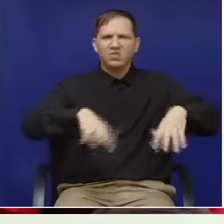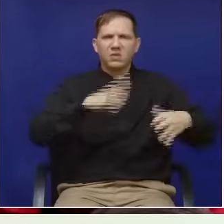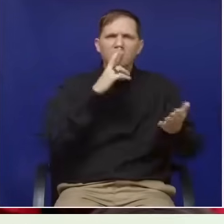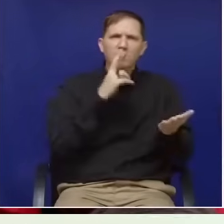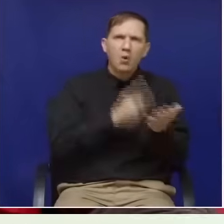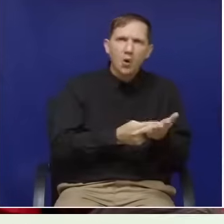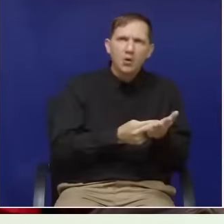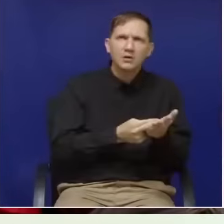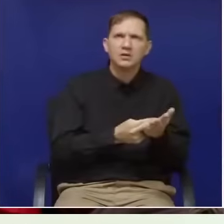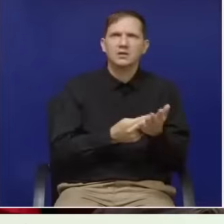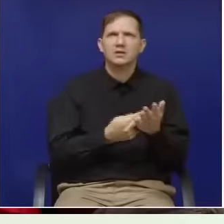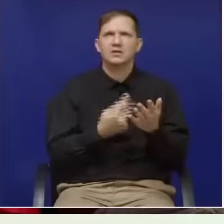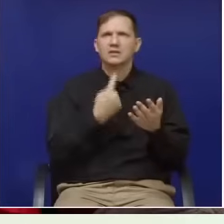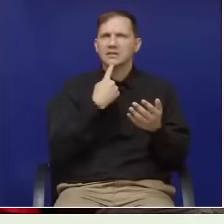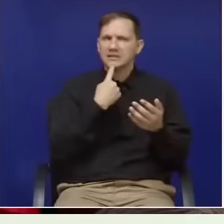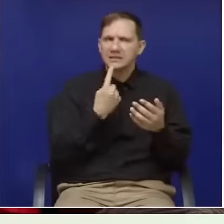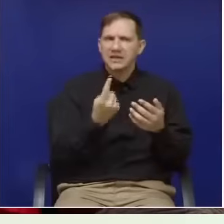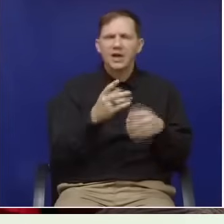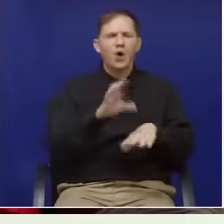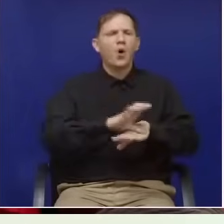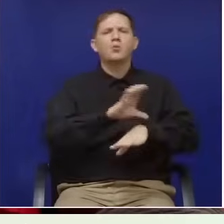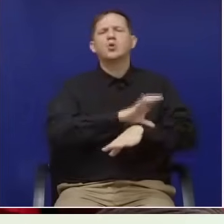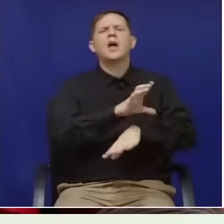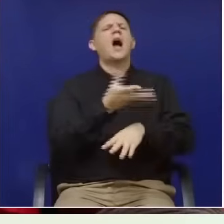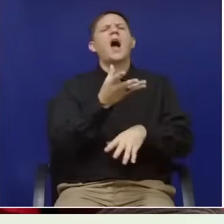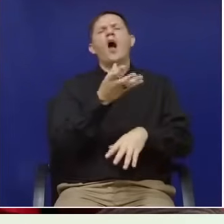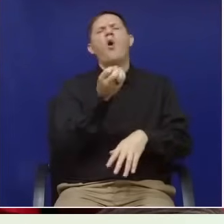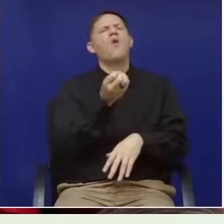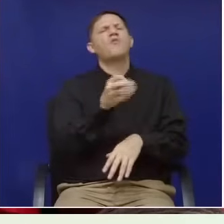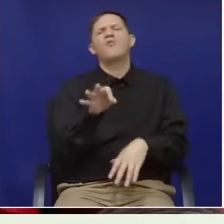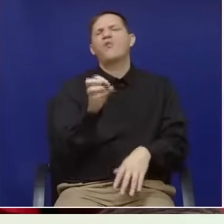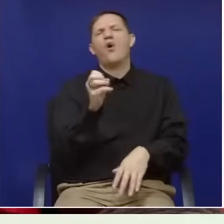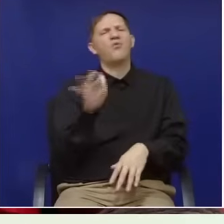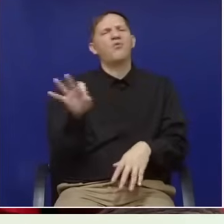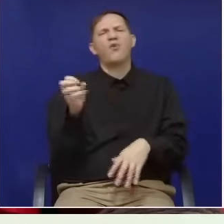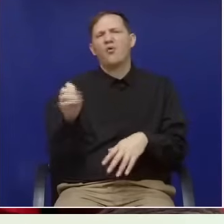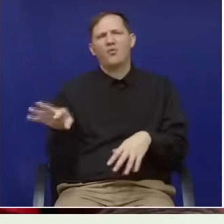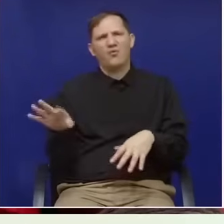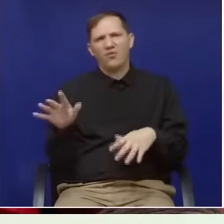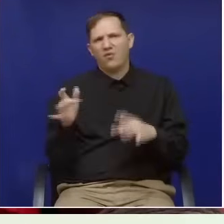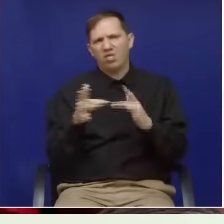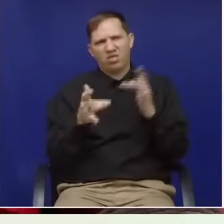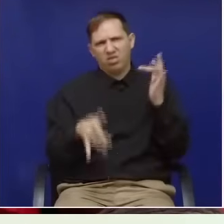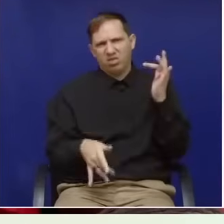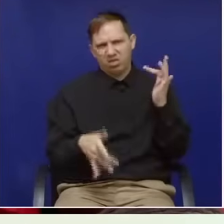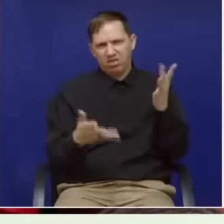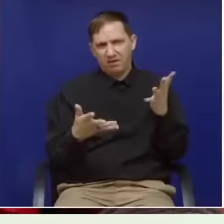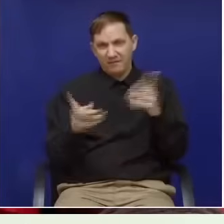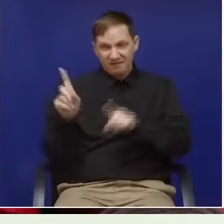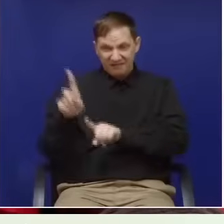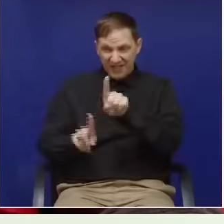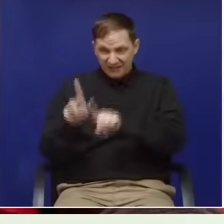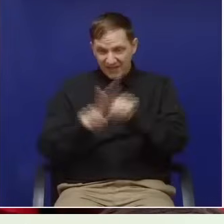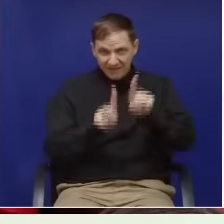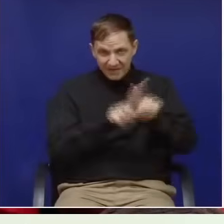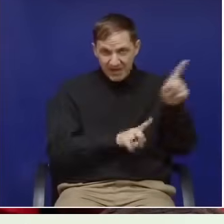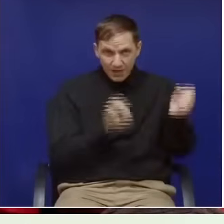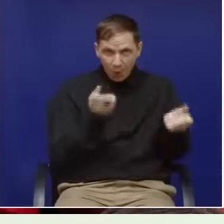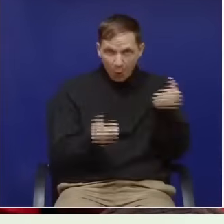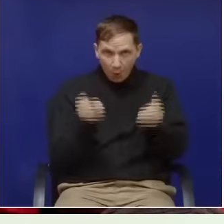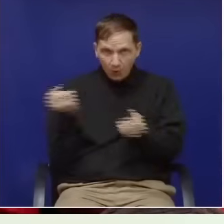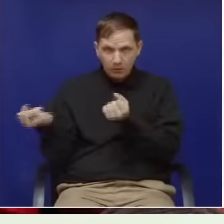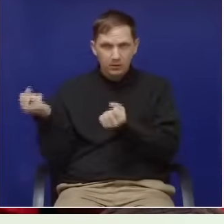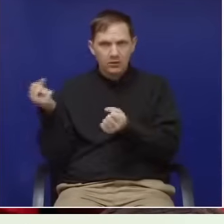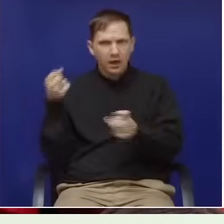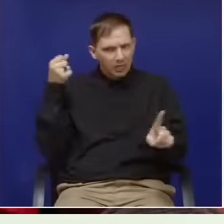zi-offline. Ukwehluleka kwenkundla ukucishelela amatyala kusetyenziswa ubuxhakaxhaka bale mihla,